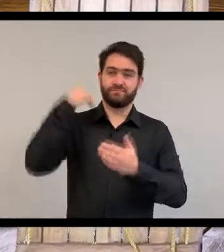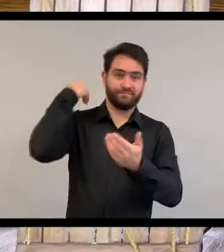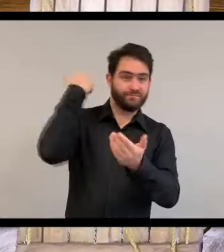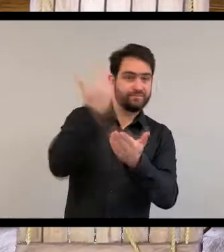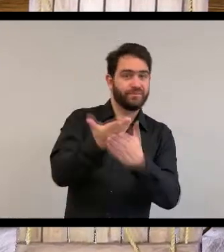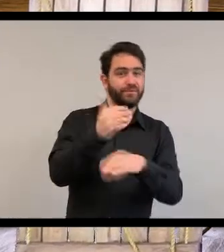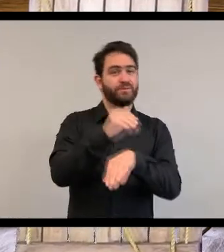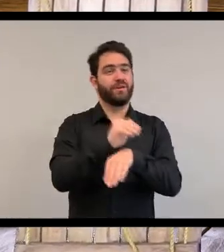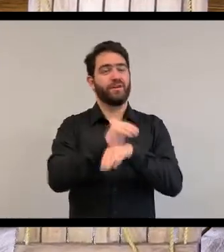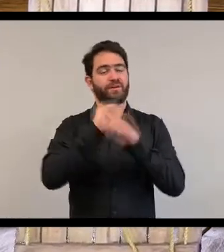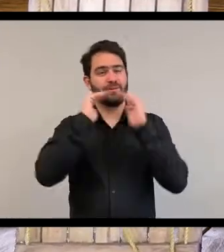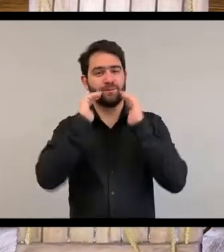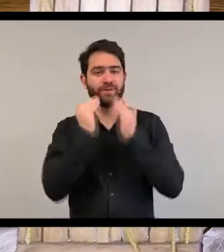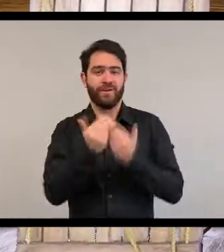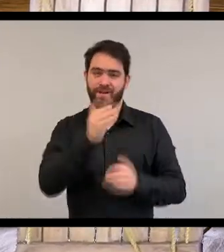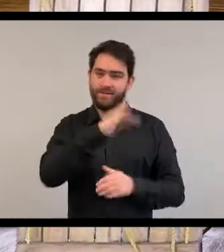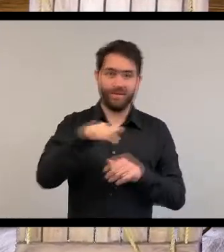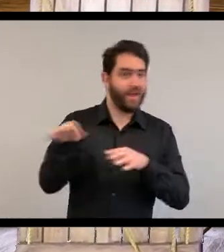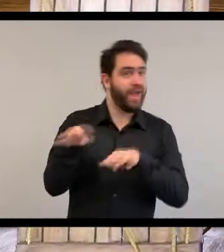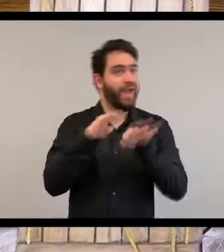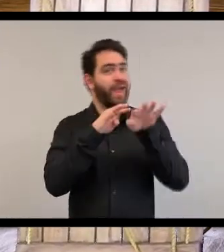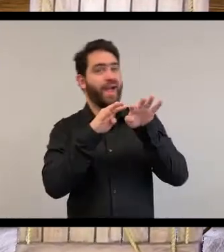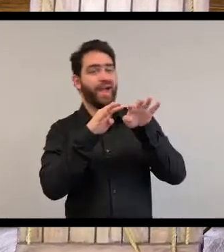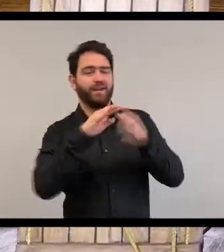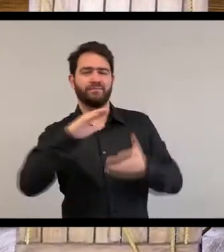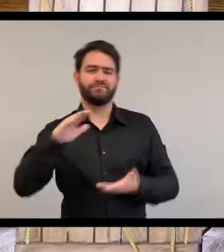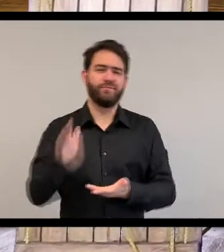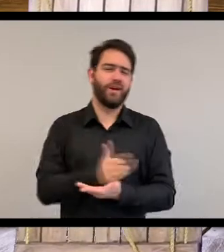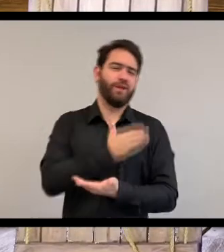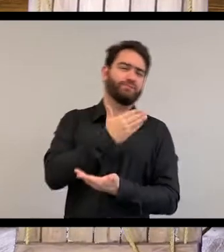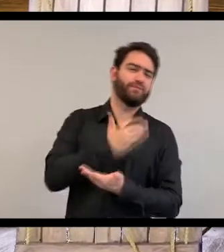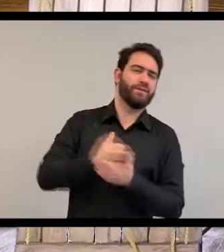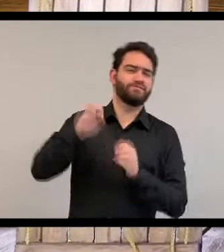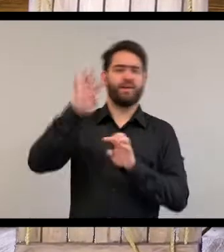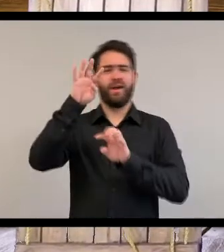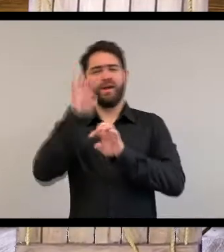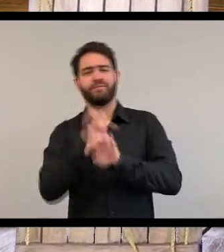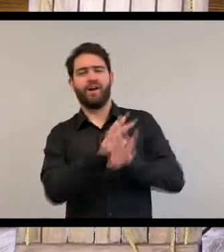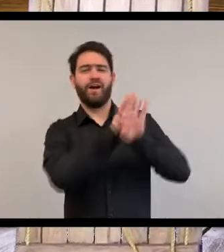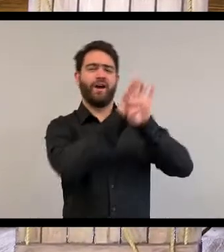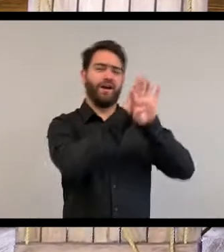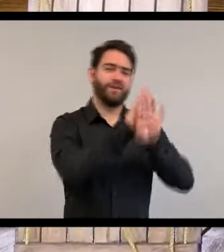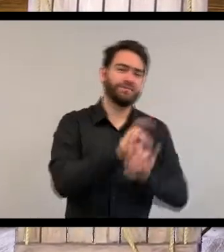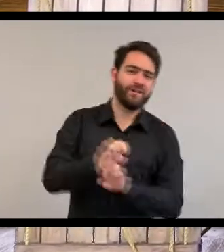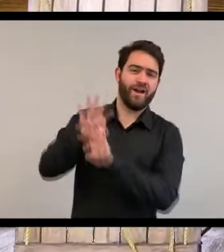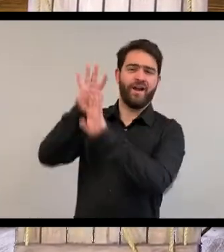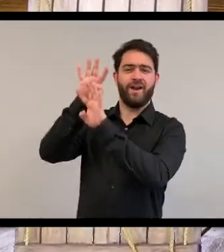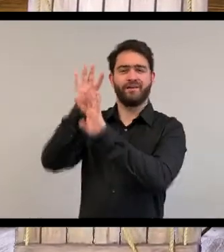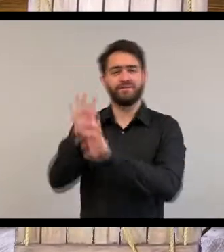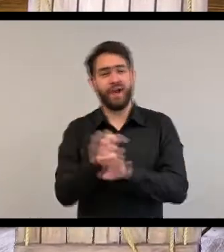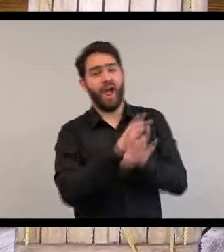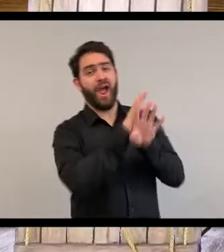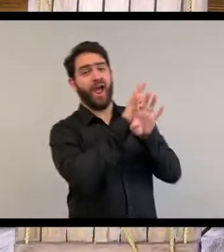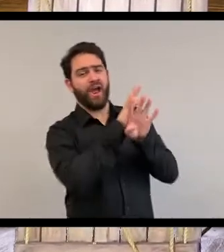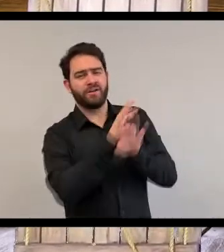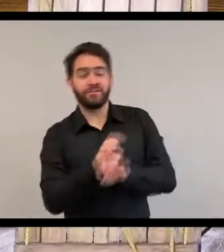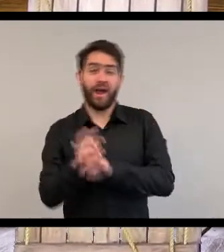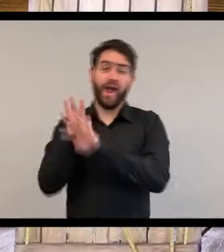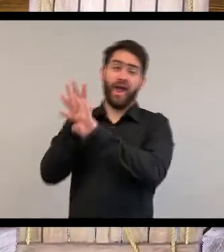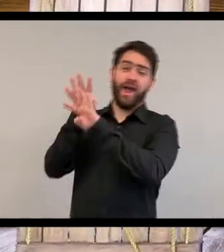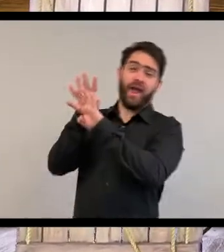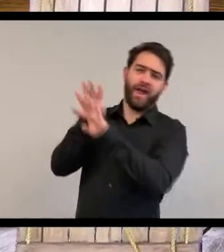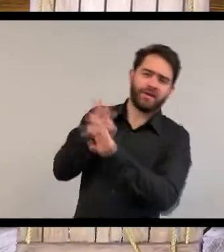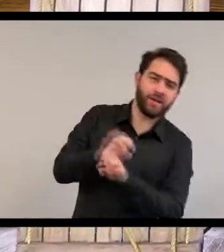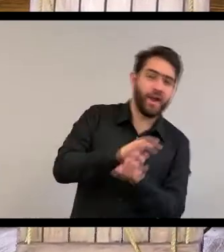Mains Agiles et de Luc. Et ils ont fait la tournée de tous les autres du quartier pour, par la suite, arriver